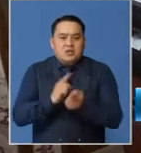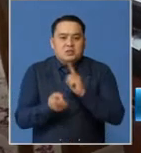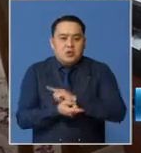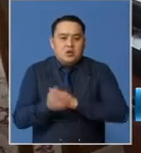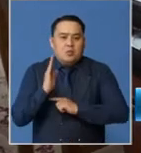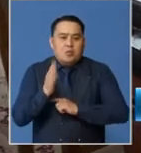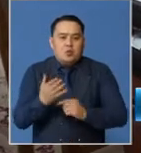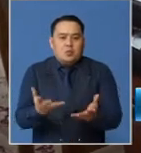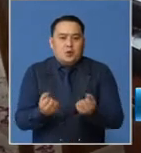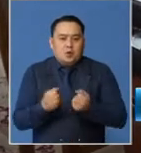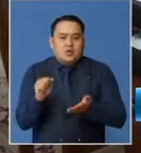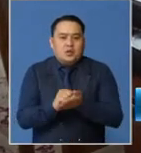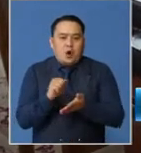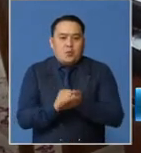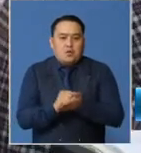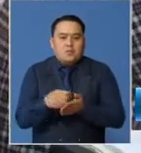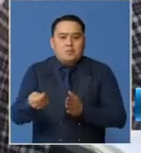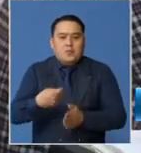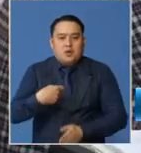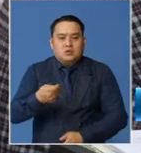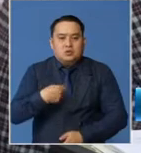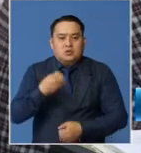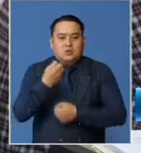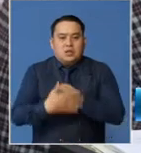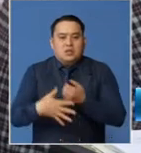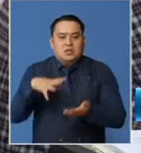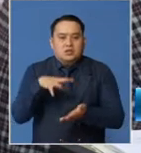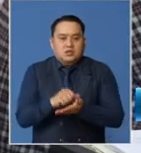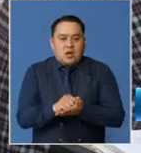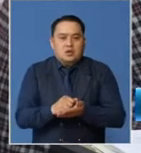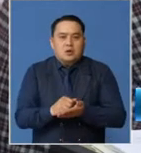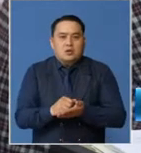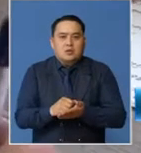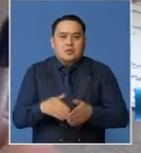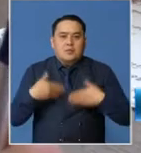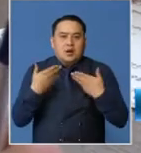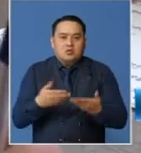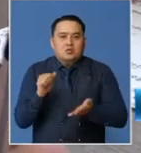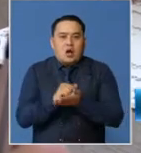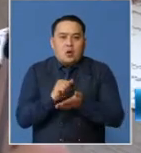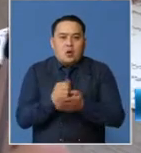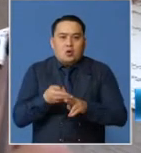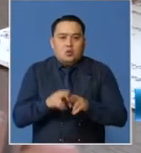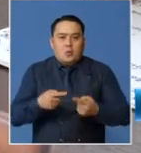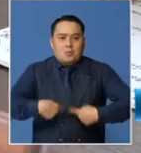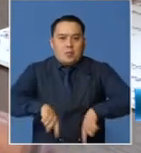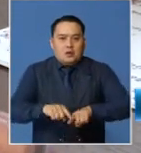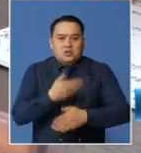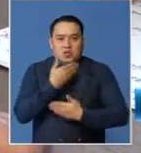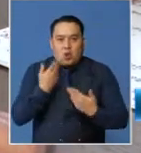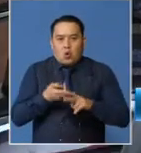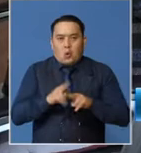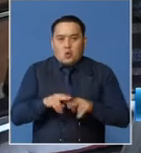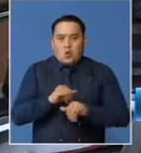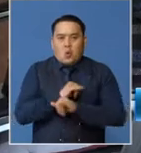и приема документов на получение пособий. Теперь центры занятости будут запрашивать только те документы, которых нет в базе данных. Кроме